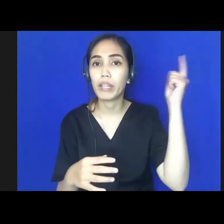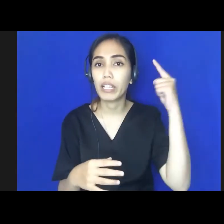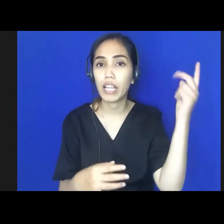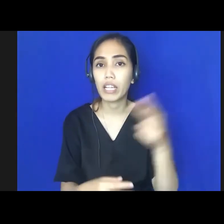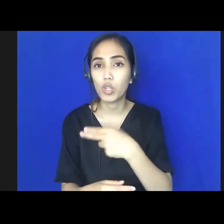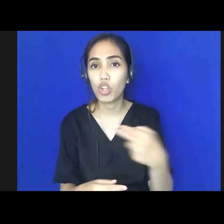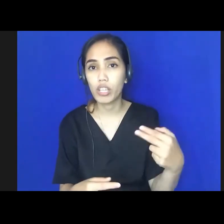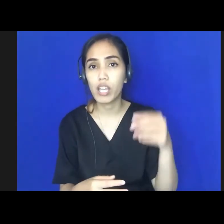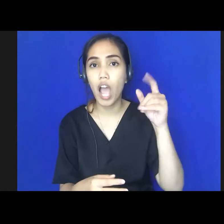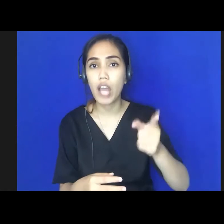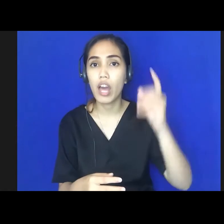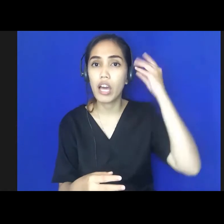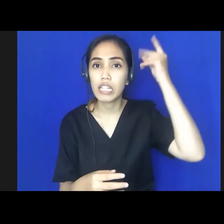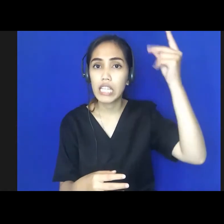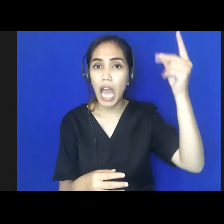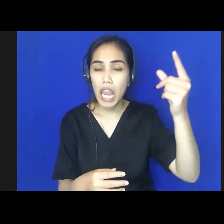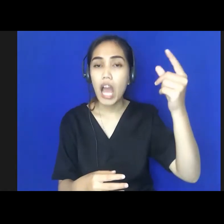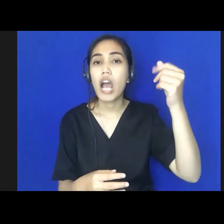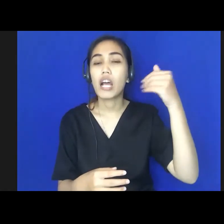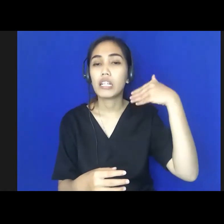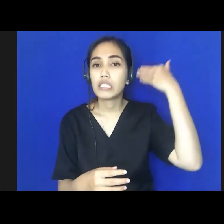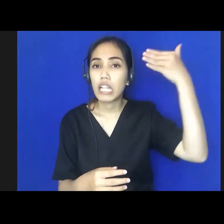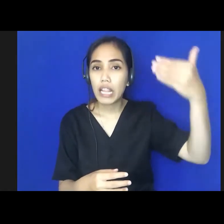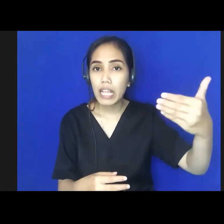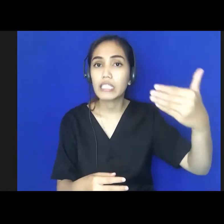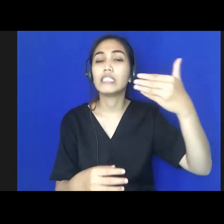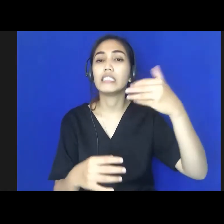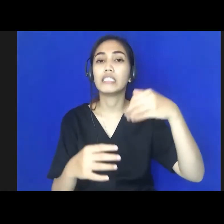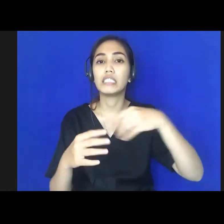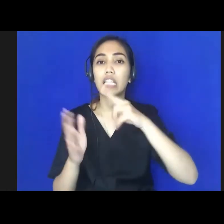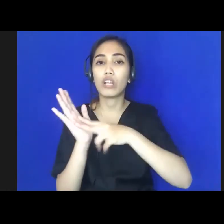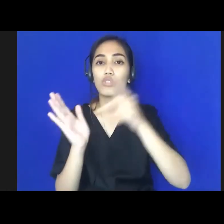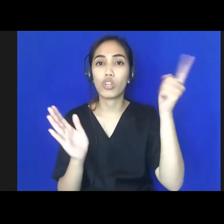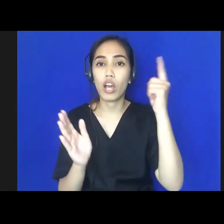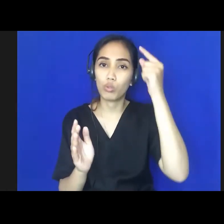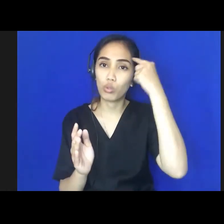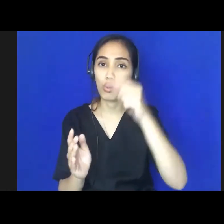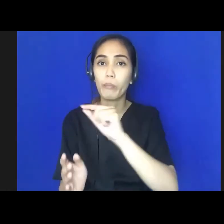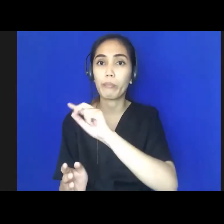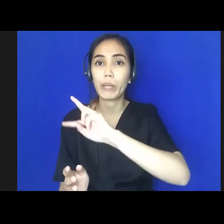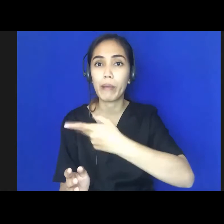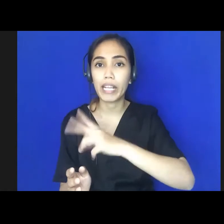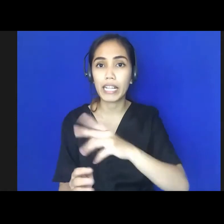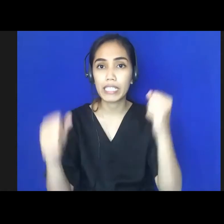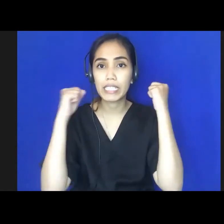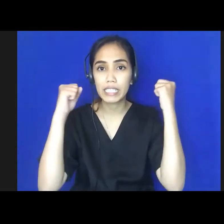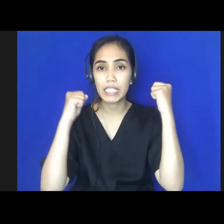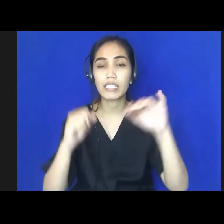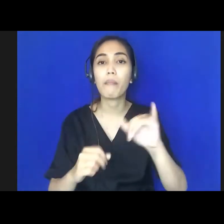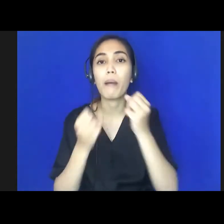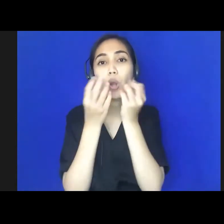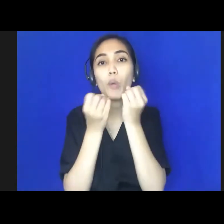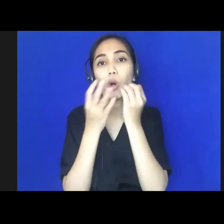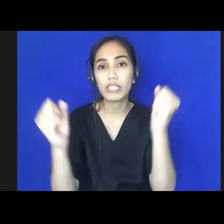rencana strategi nasional untuk stunting dan juga perbaikan gizi, dan juga upaya-upaya promosi kesehatan untuk gerakan masyarakat